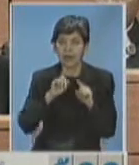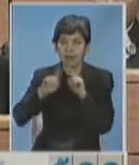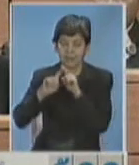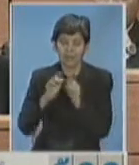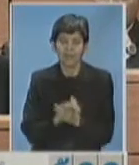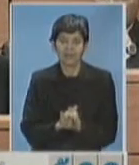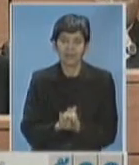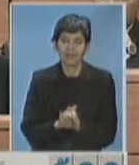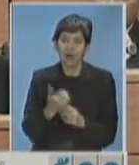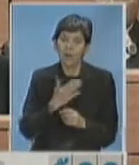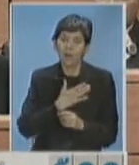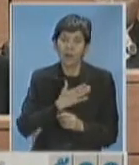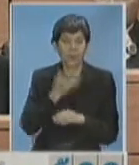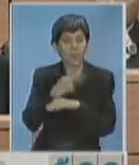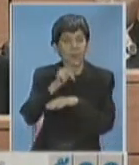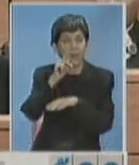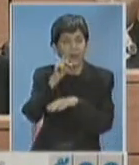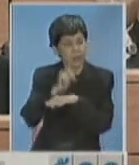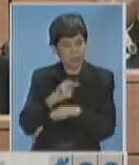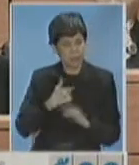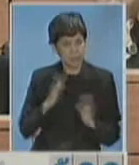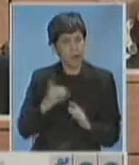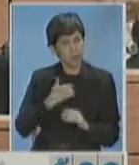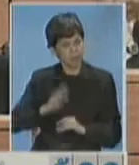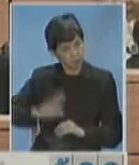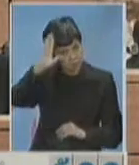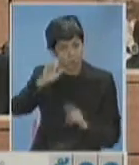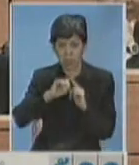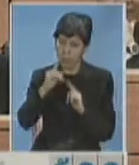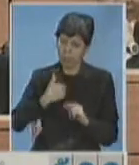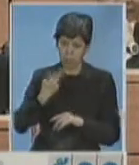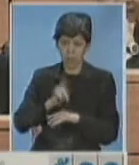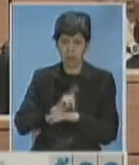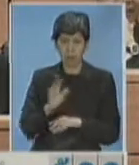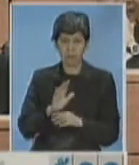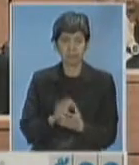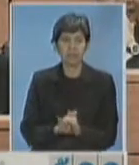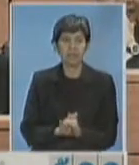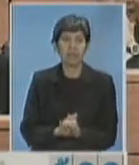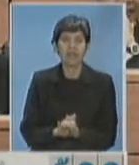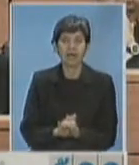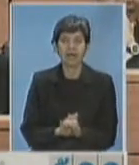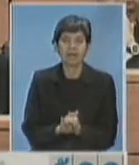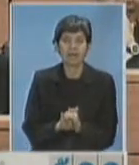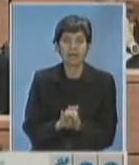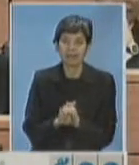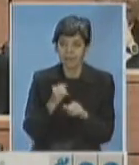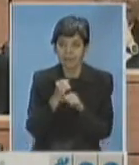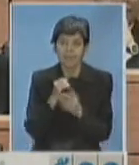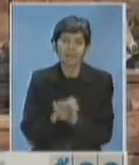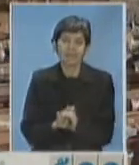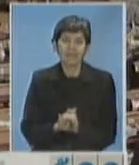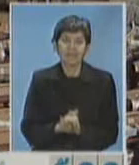ครับผมไม่ได้เป็นประธานนะมาประท้วงผมข้อ8ได้ยังไงครับขอให้ท่านถอนการประท้วงด้วยครับ